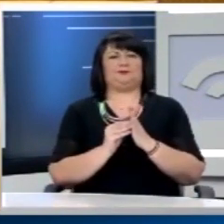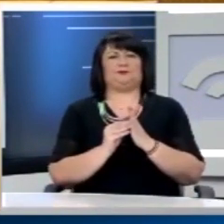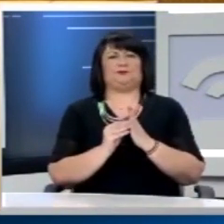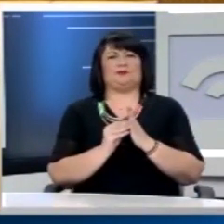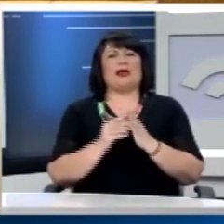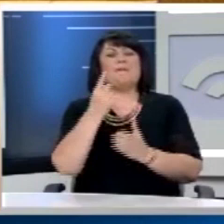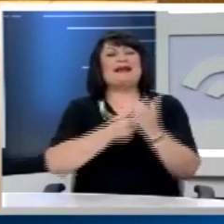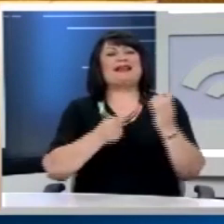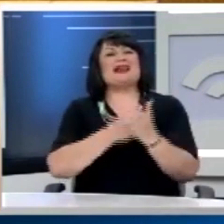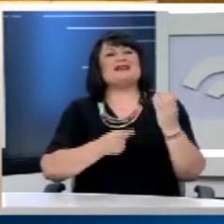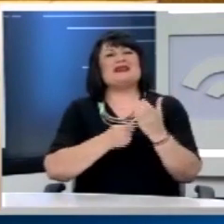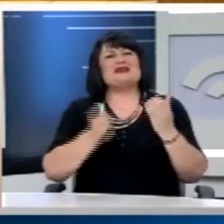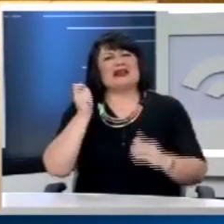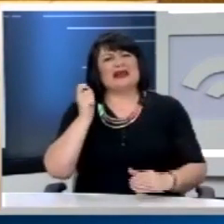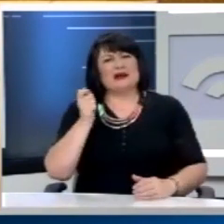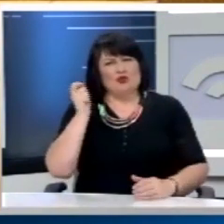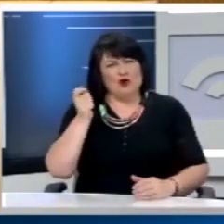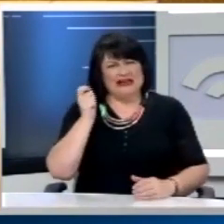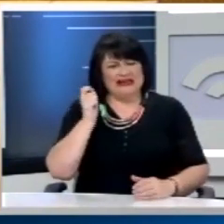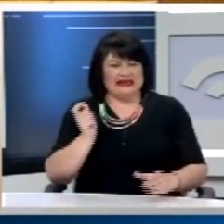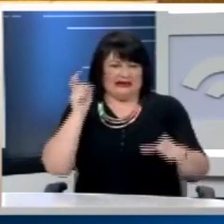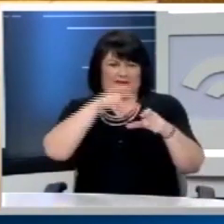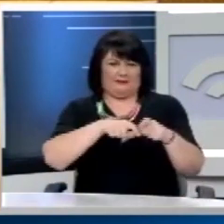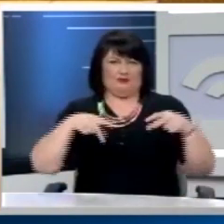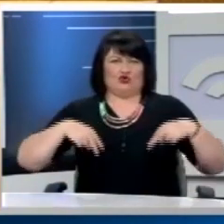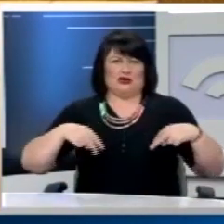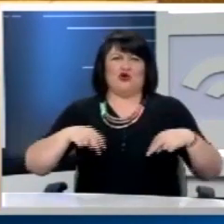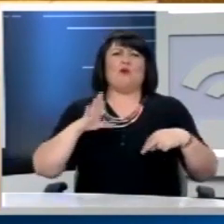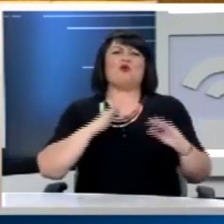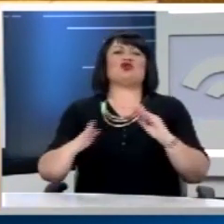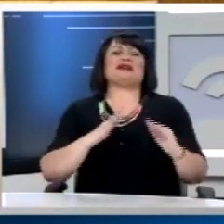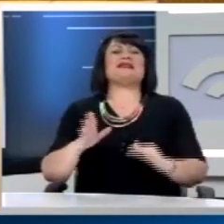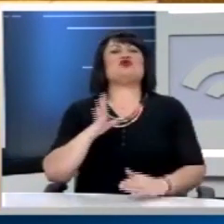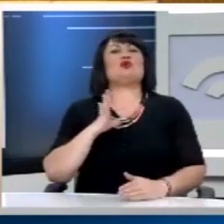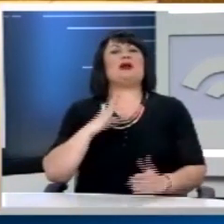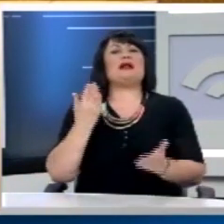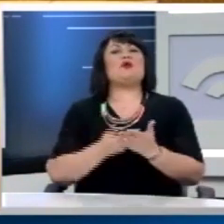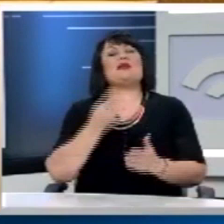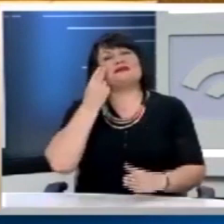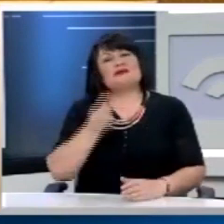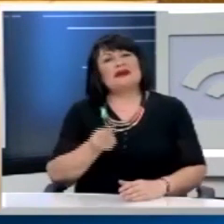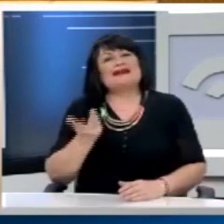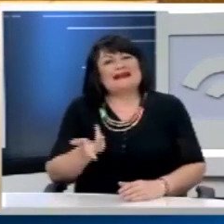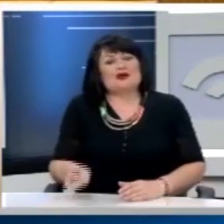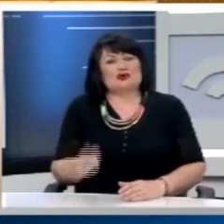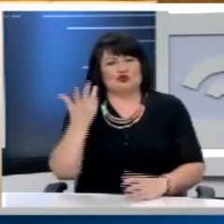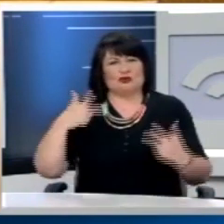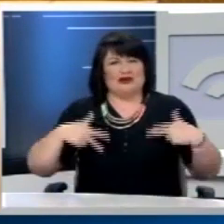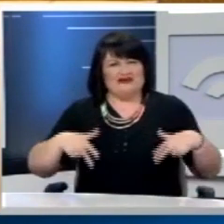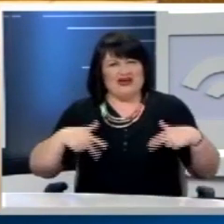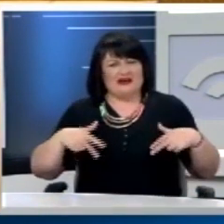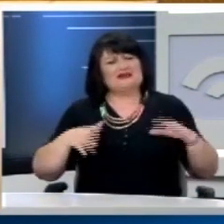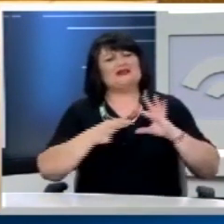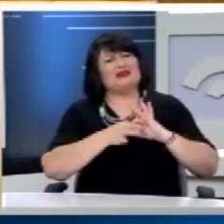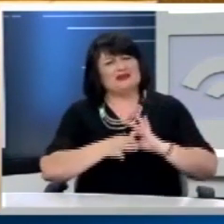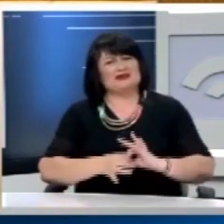μεταναστευτικής πολιτικής στο Υπουργείο Προστασίας του Πολίτη αποδεικνύει ότι και η νέα κυβέρνηση θα